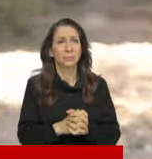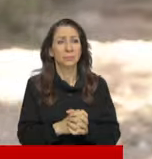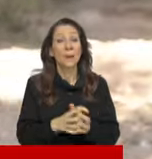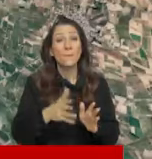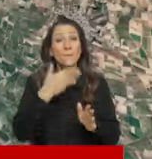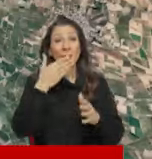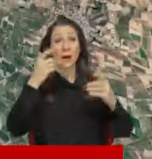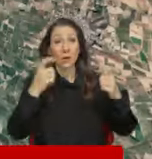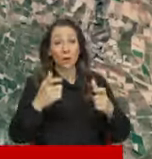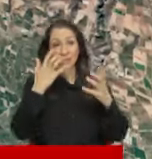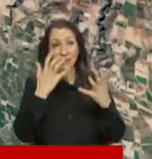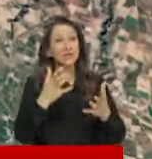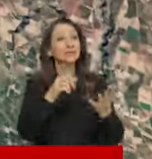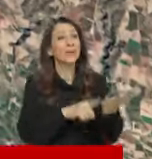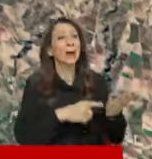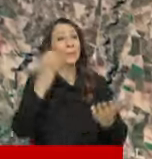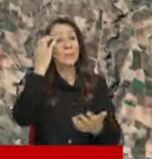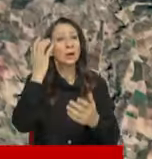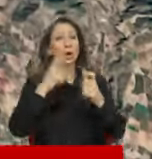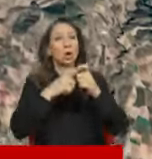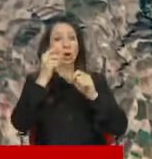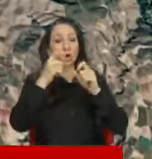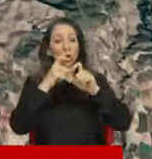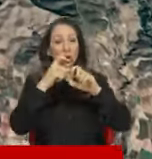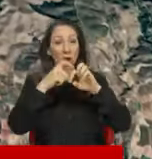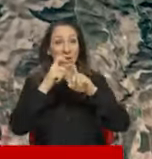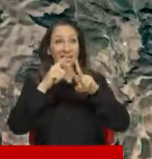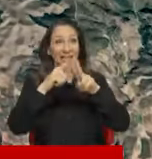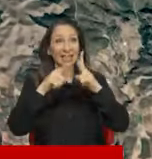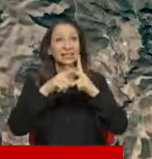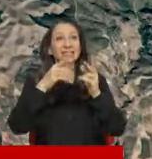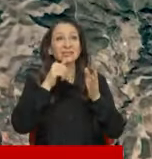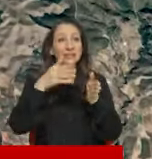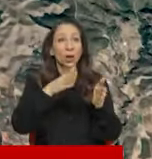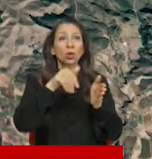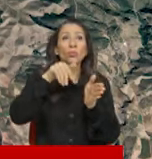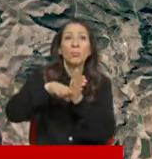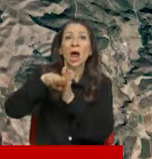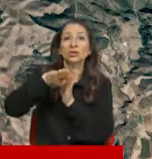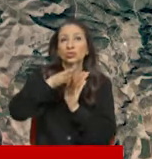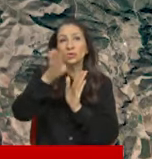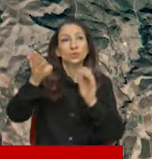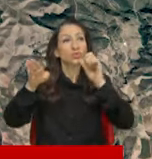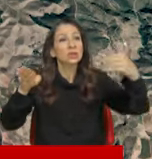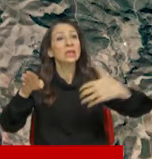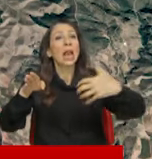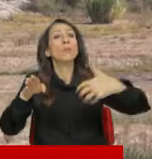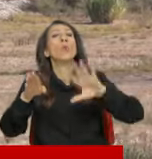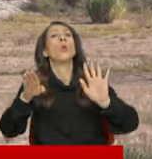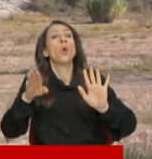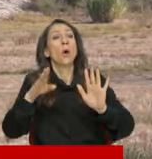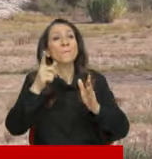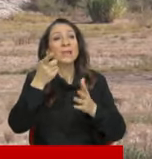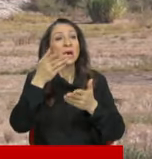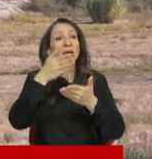y Marmara gölünü besleyen ana damarlardan biri Gördes çayı Çayın suyu Gördes barajında depolandığı için artık Göle ulaşmıyor bir kısmı